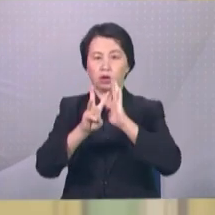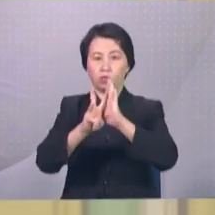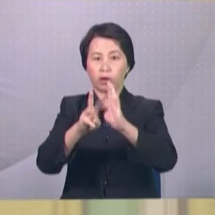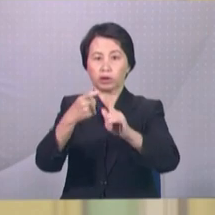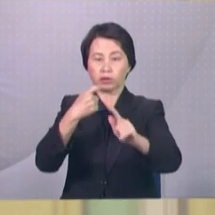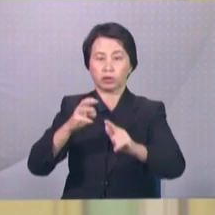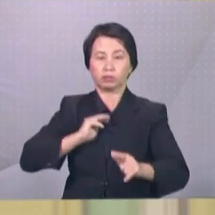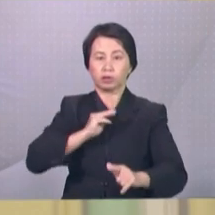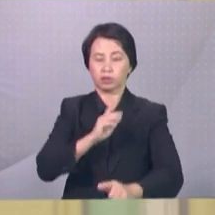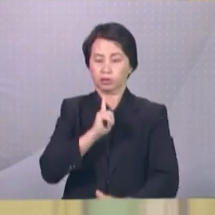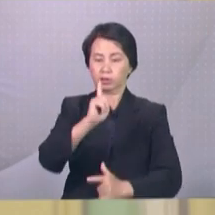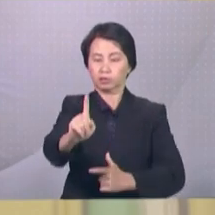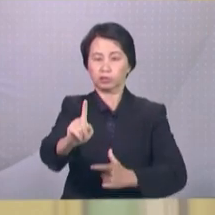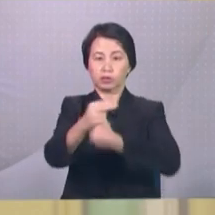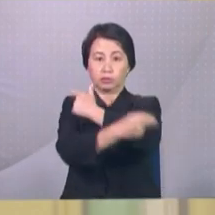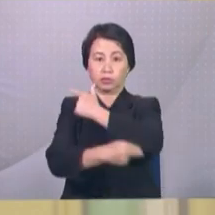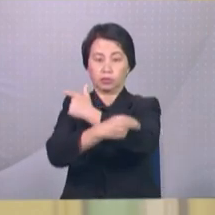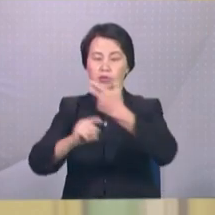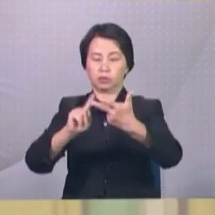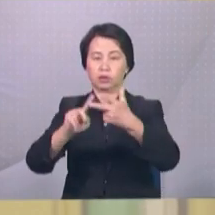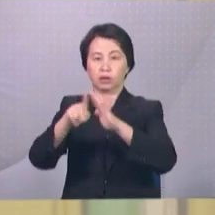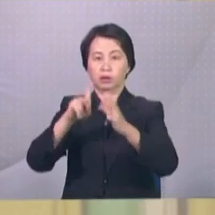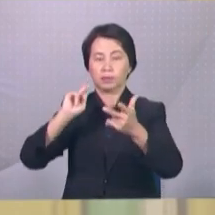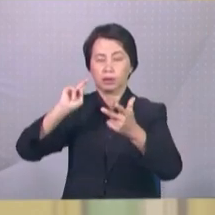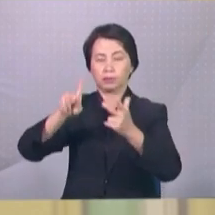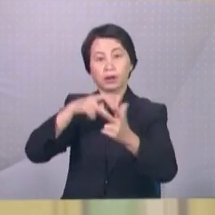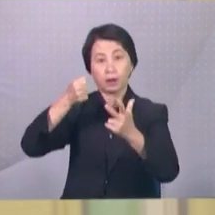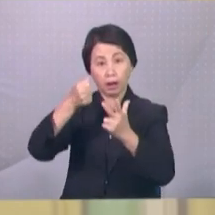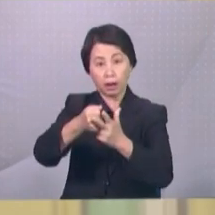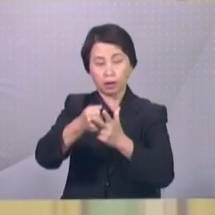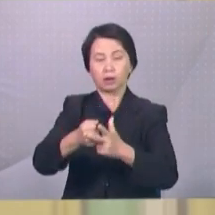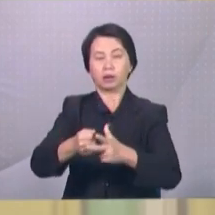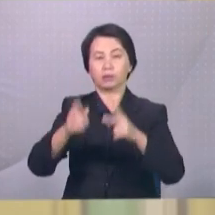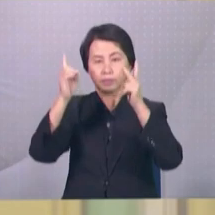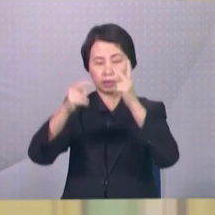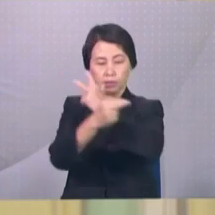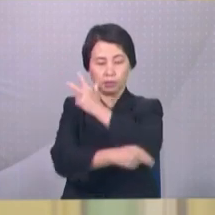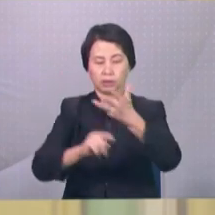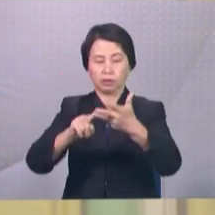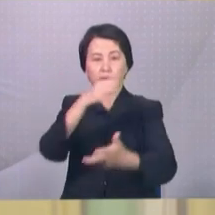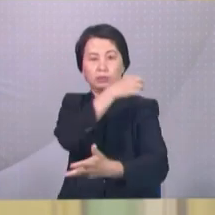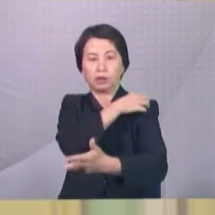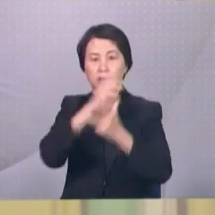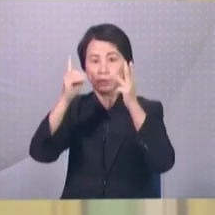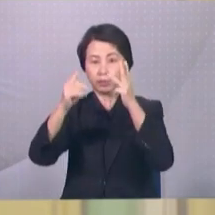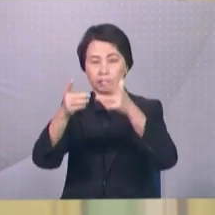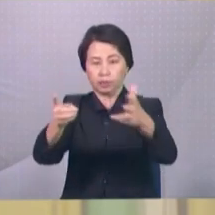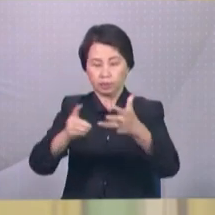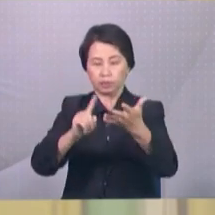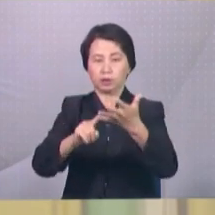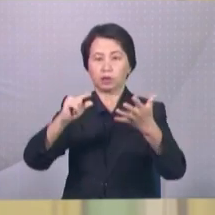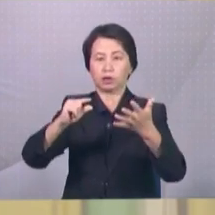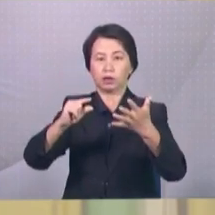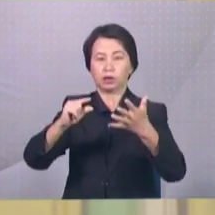daripada Majlis Agama Islam Negeri, Pengarah Pendidikan Negeri, Pegawai Pendidikan Daerah, Gabungan